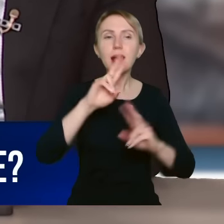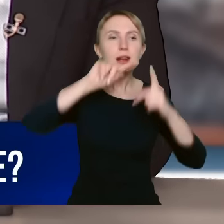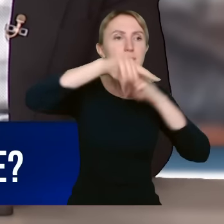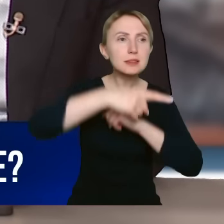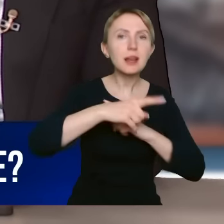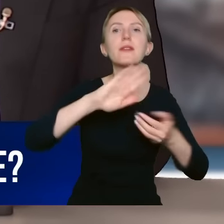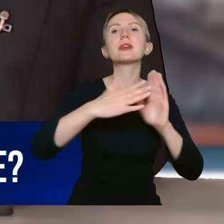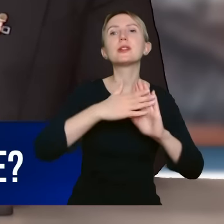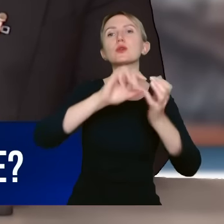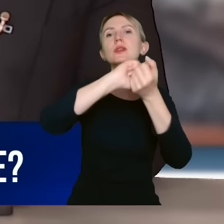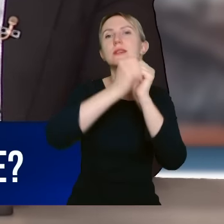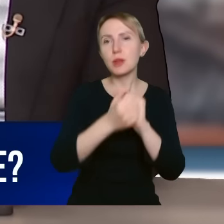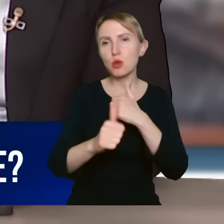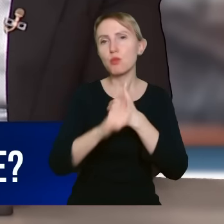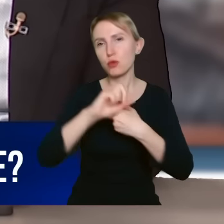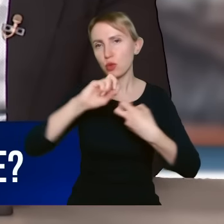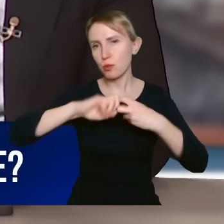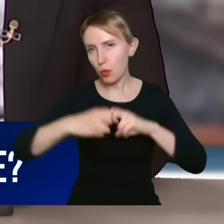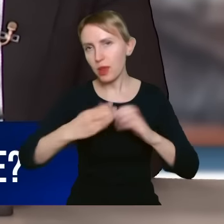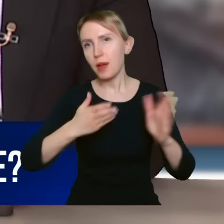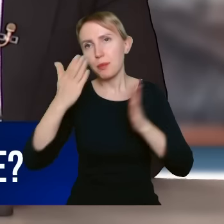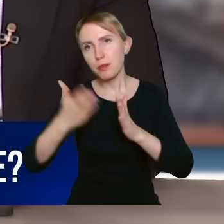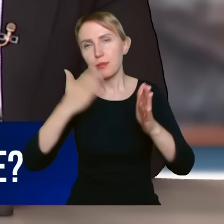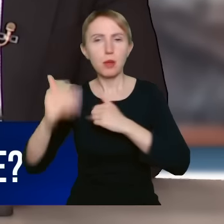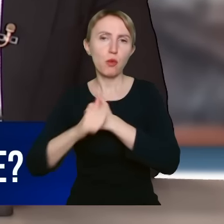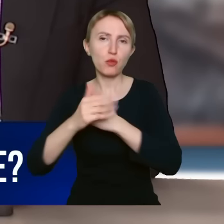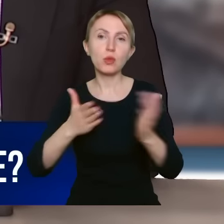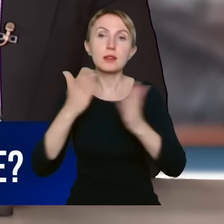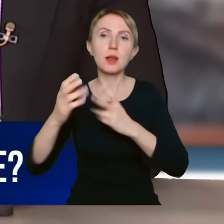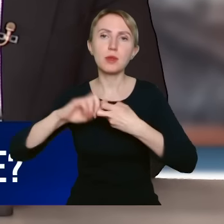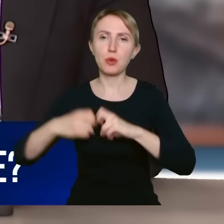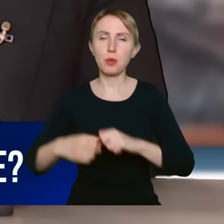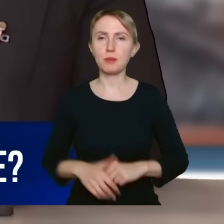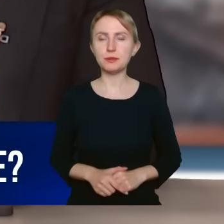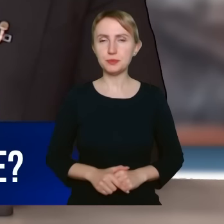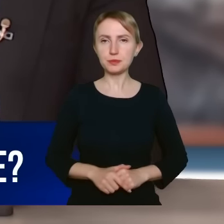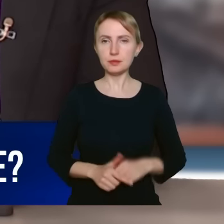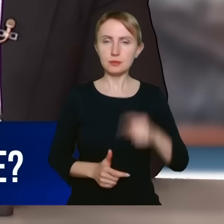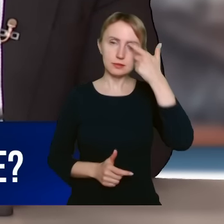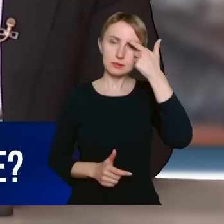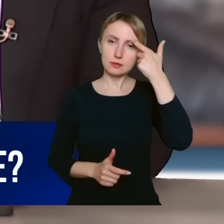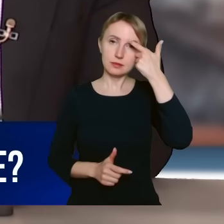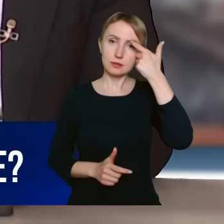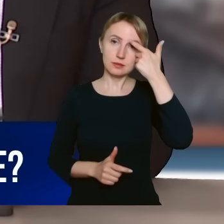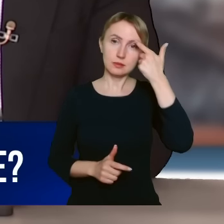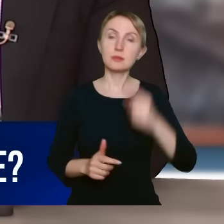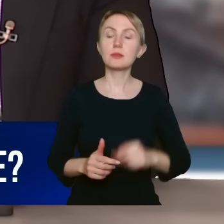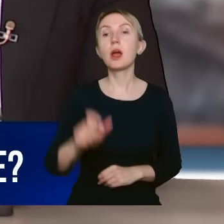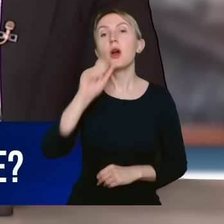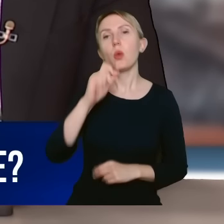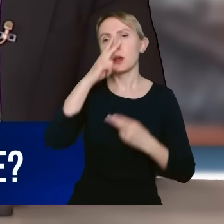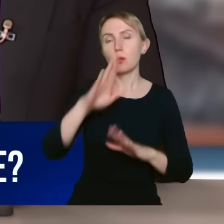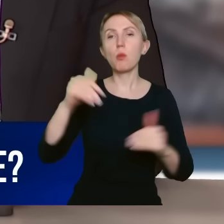jego zniekształcenie, powoduje jakieś kłopoty, które powodują kolejną, konieczność kolejnej regulacji, więc Ukraina pokazuje, jak tanio moglibyśmy